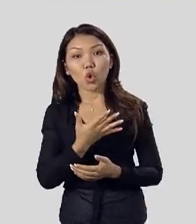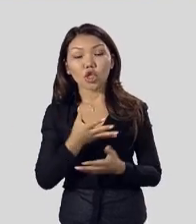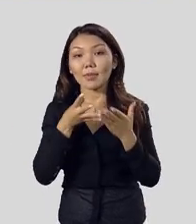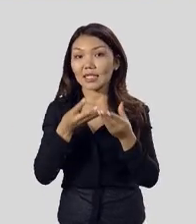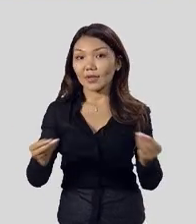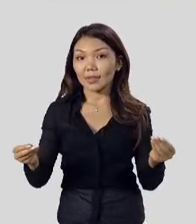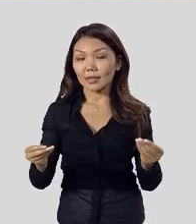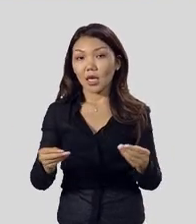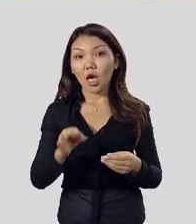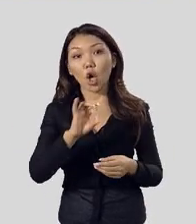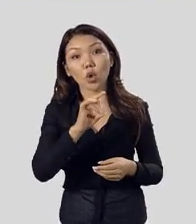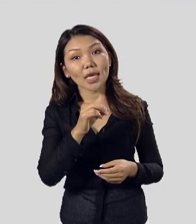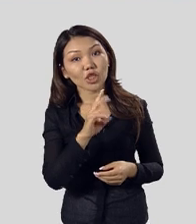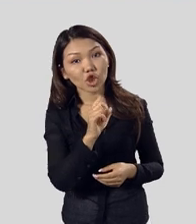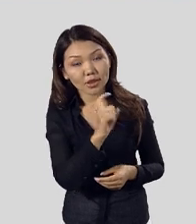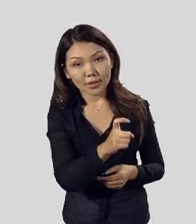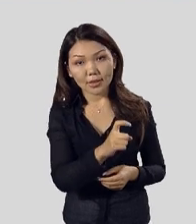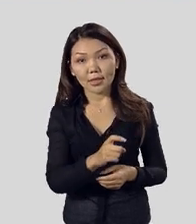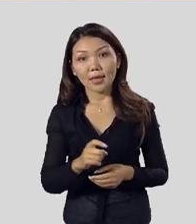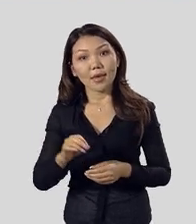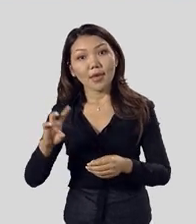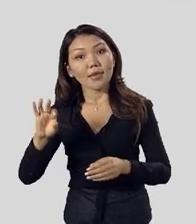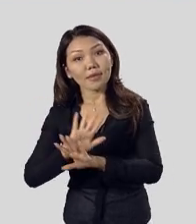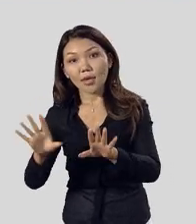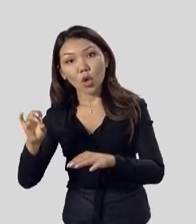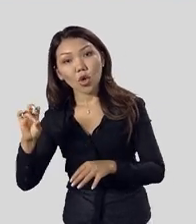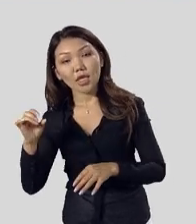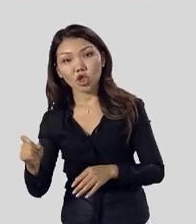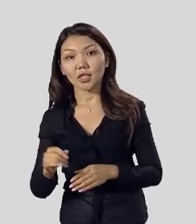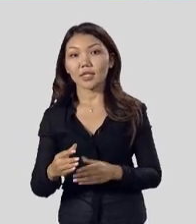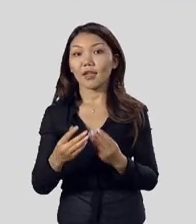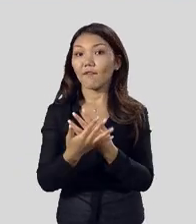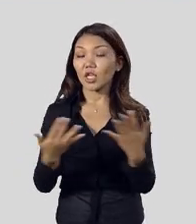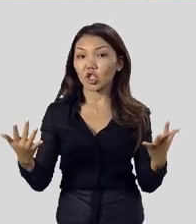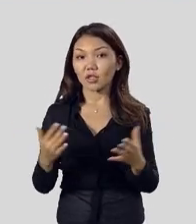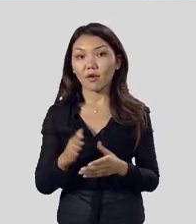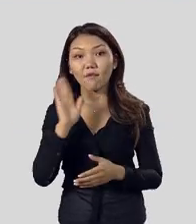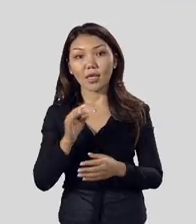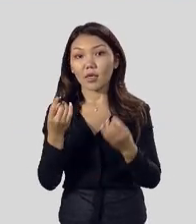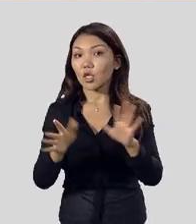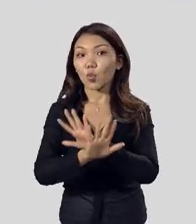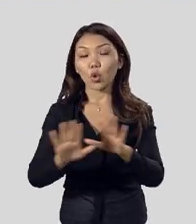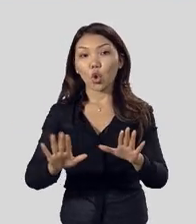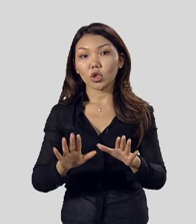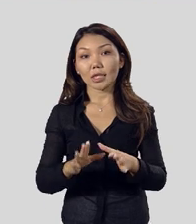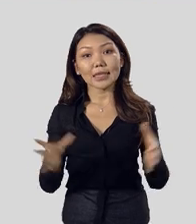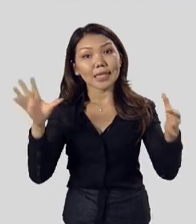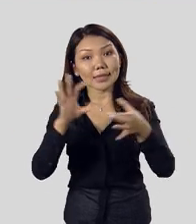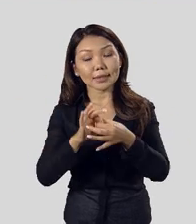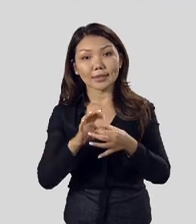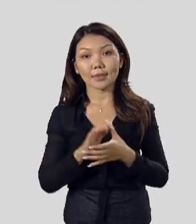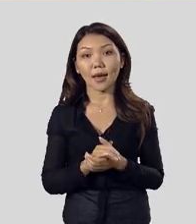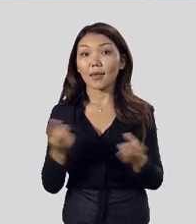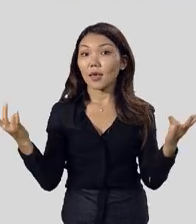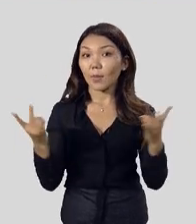и неорганических веществ таким образом вода это не просто неорганическое соединение а